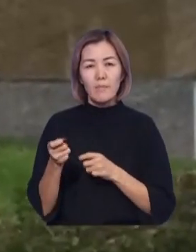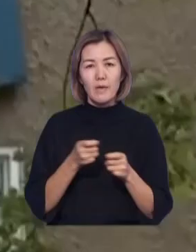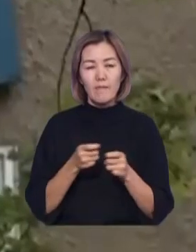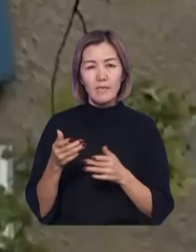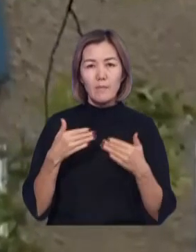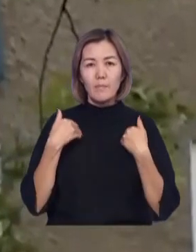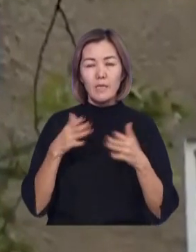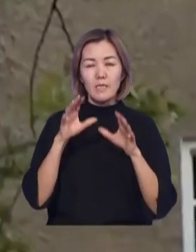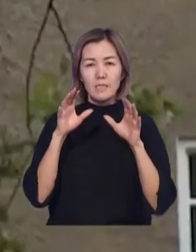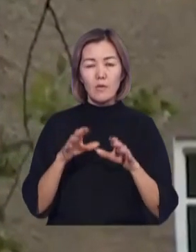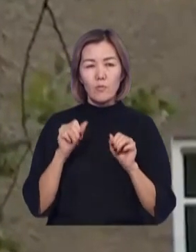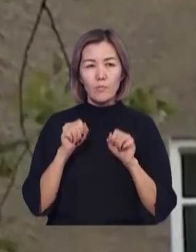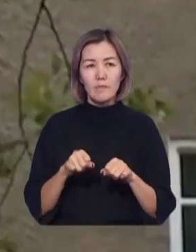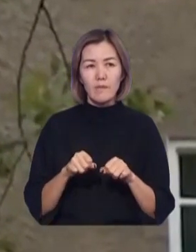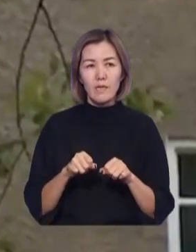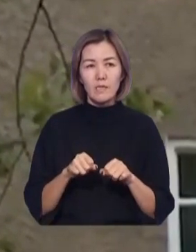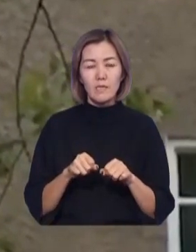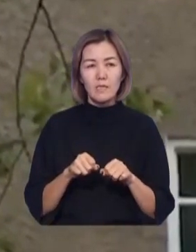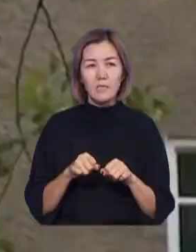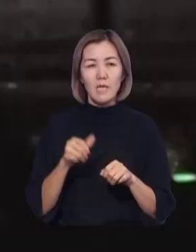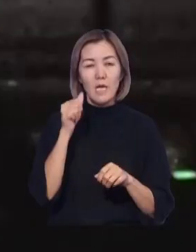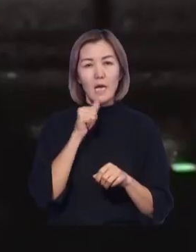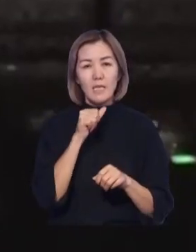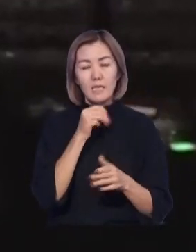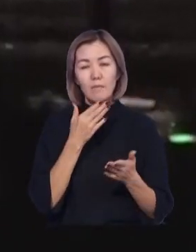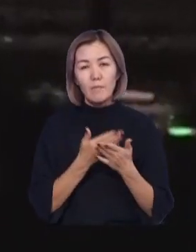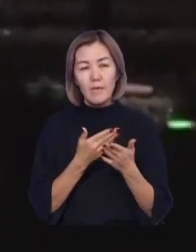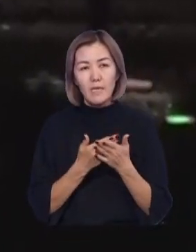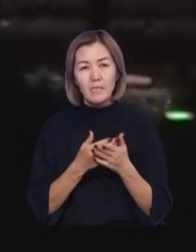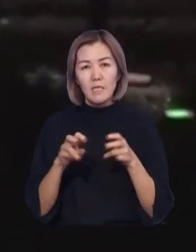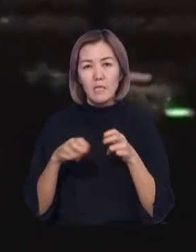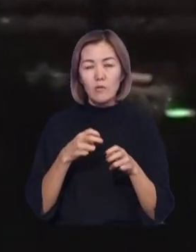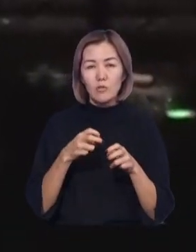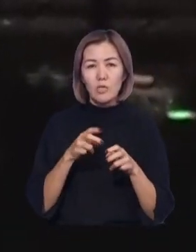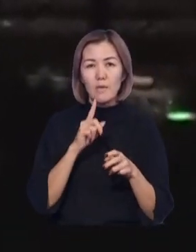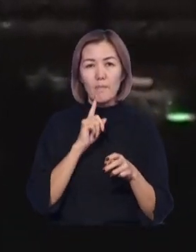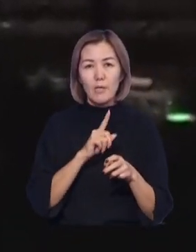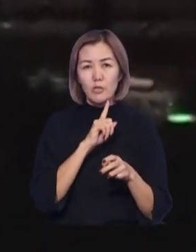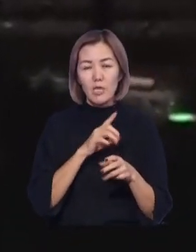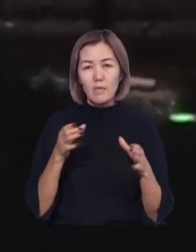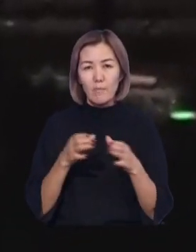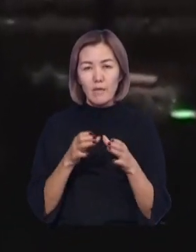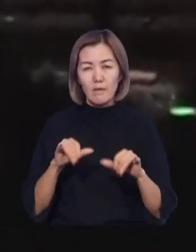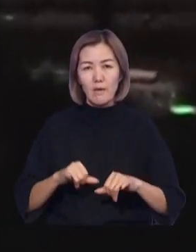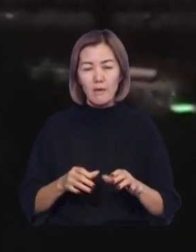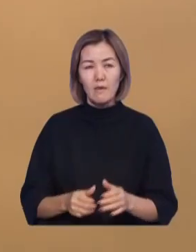предложило закон позволяющий давать анонимные показания чтобы нарушить кодекс с молчания в